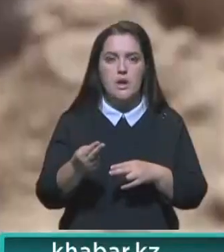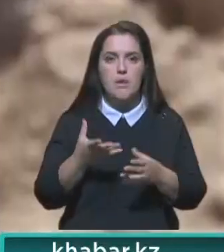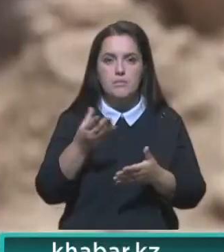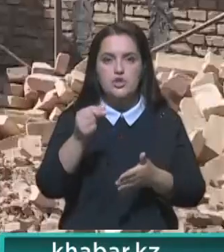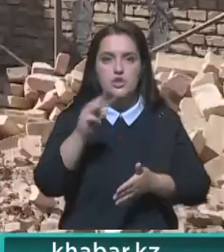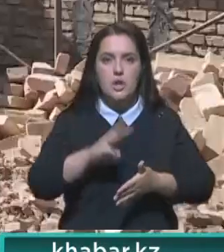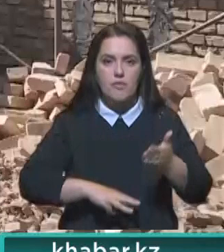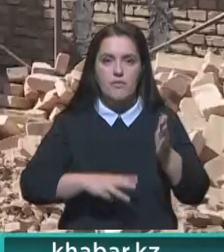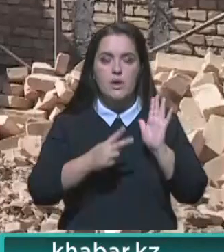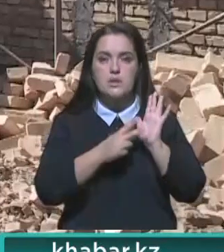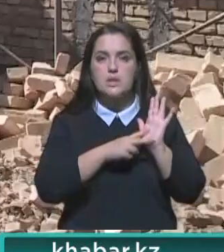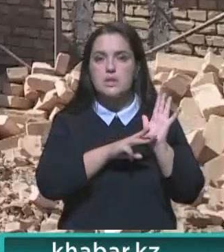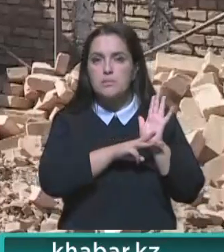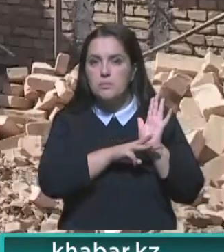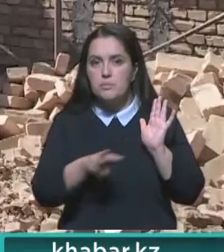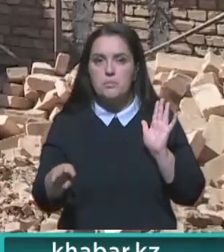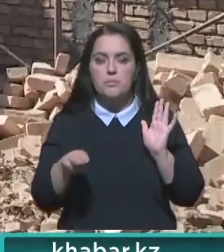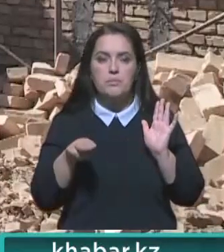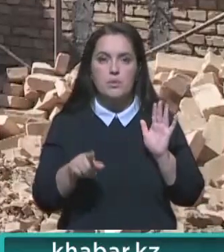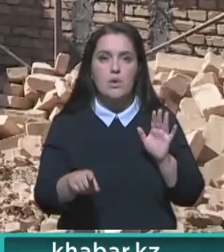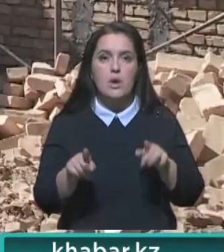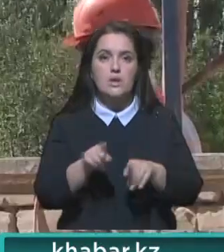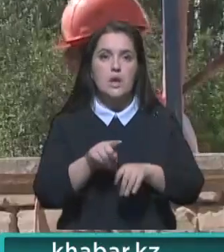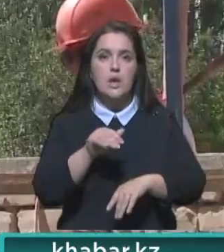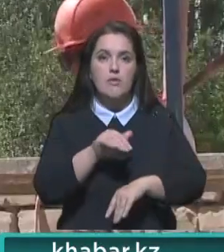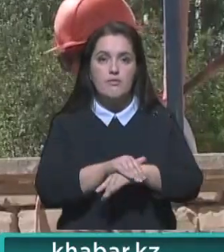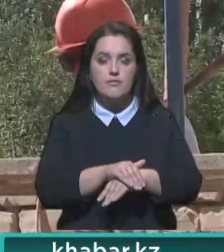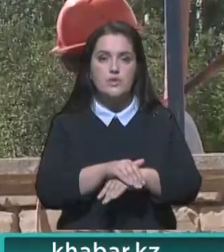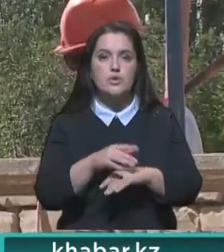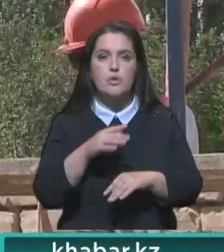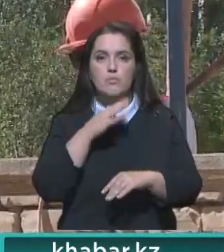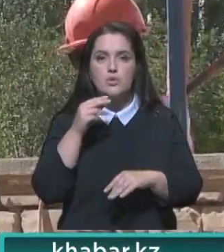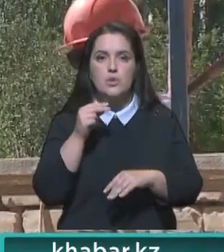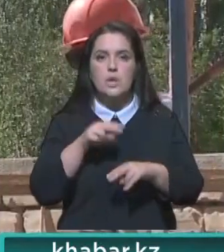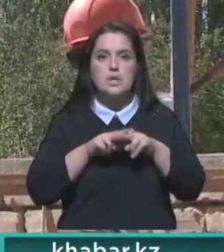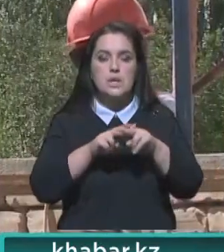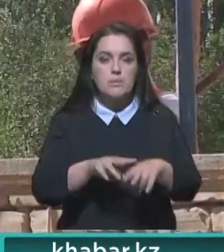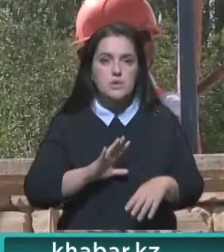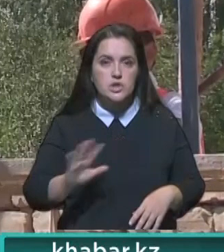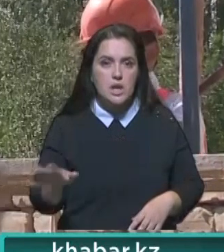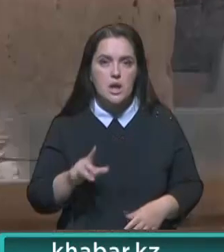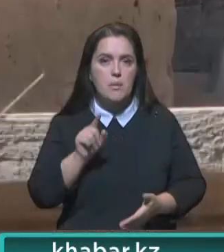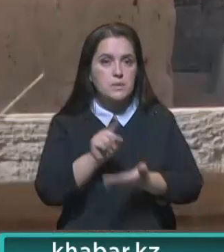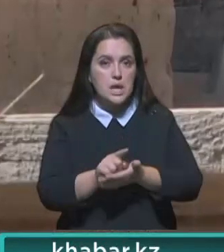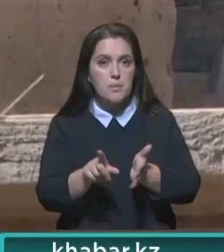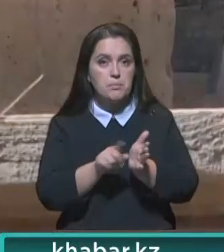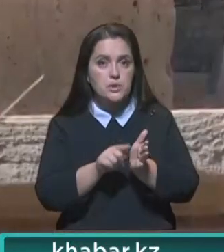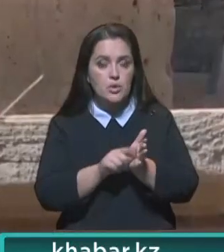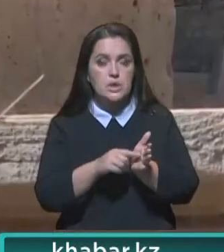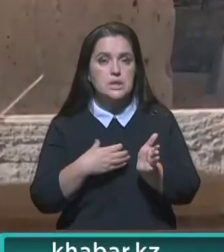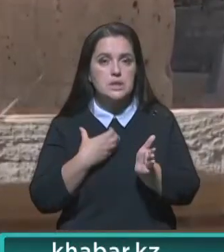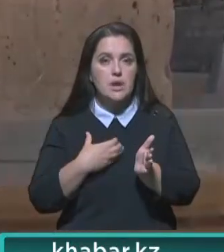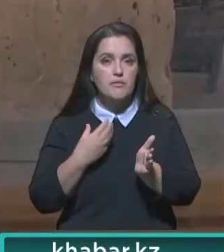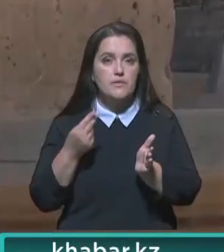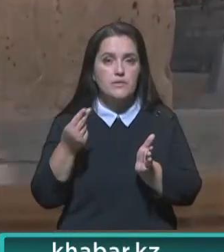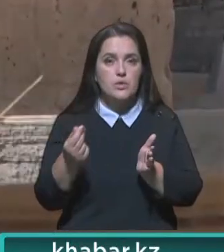и выплатили штрафы на общую сумму почти 7 000 000 тенге. Также выяснилось, что многие не перечисляли обязательные